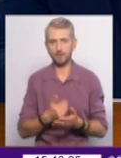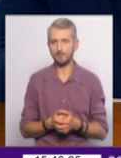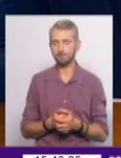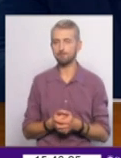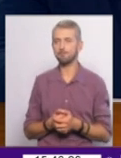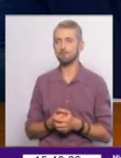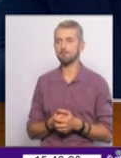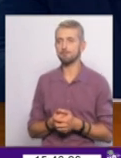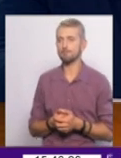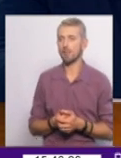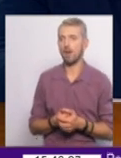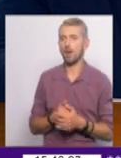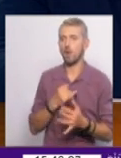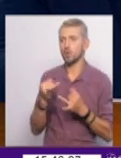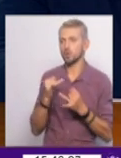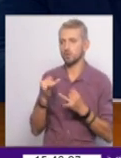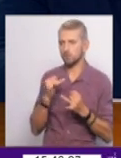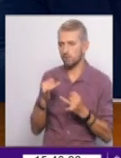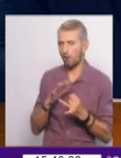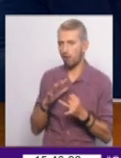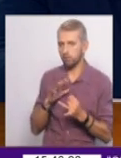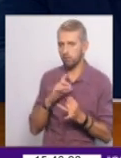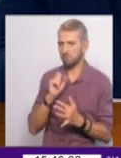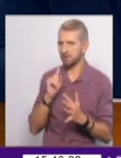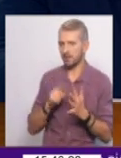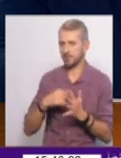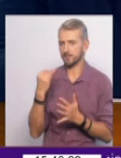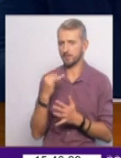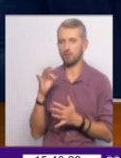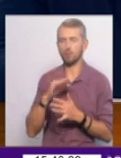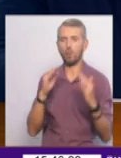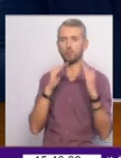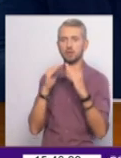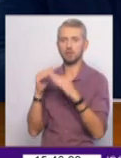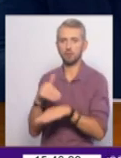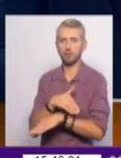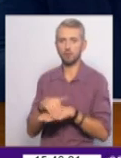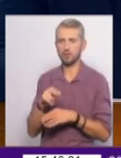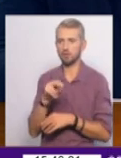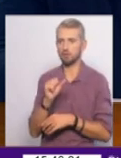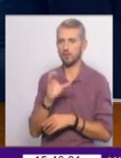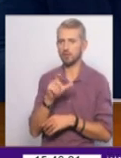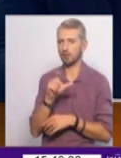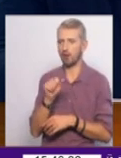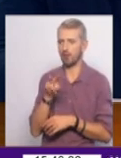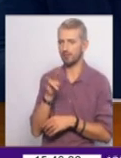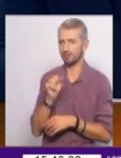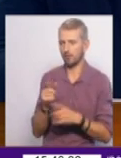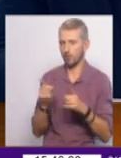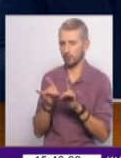ми наше питання, нашу розмову на досить цікавому питанні з приводу будинків на вулиці Пасхаліна. Прошу, пане Павло, ваш короткий